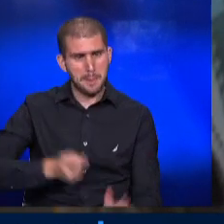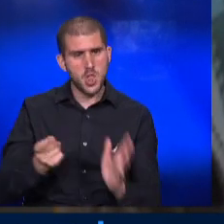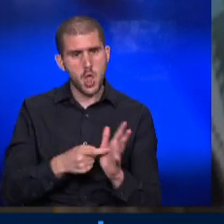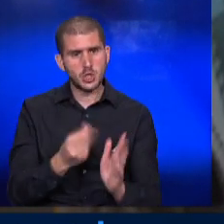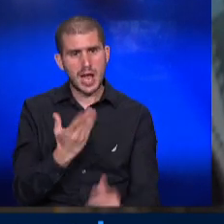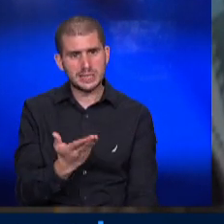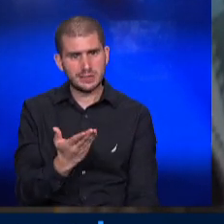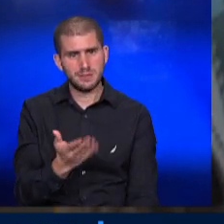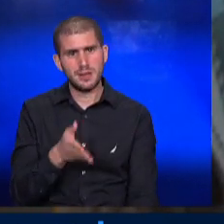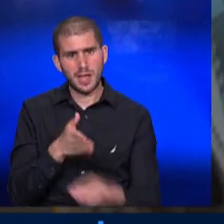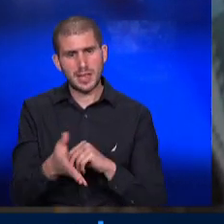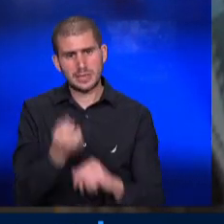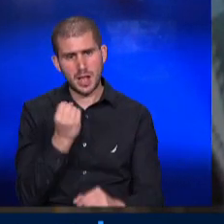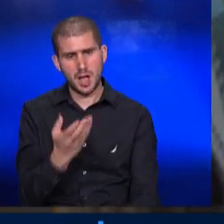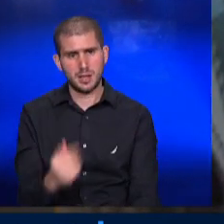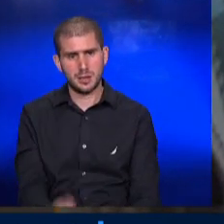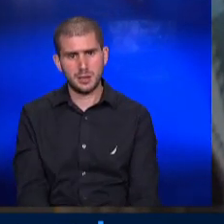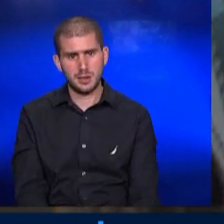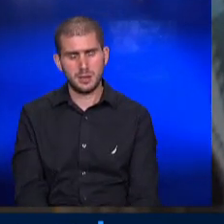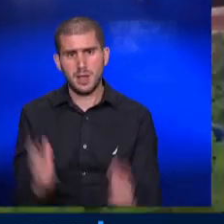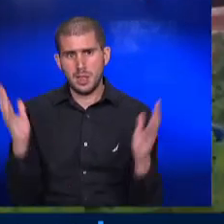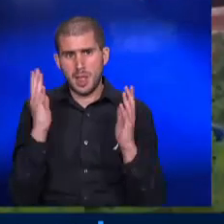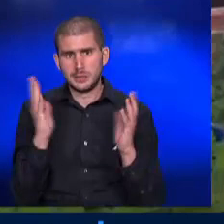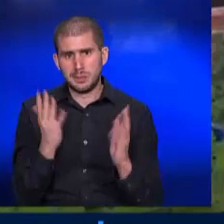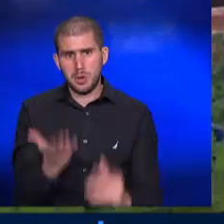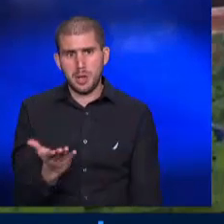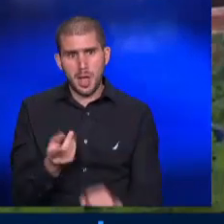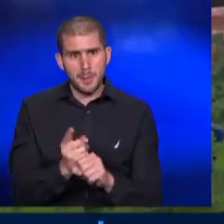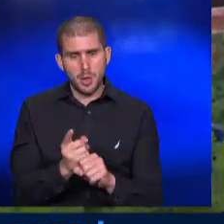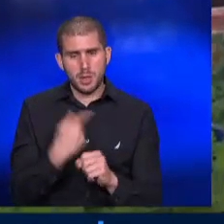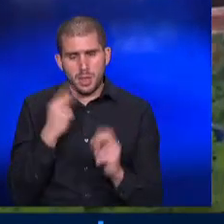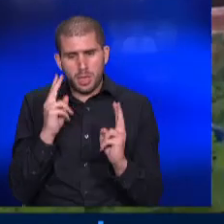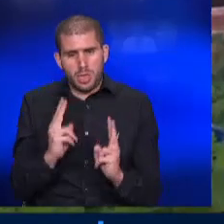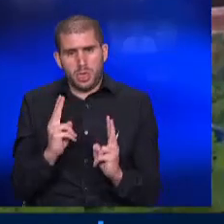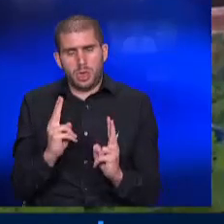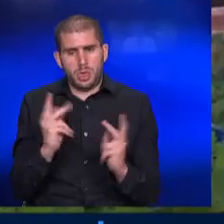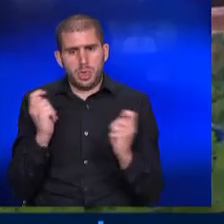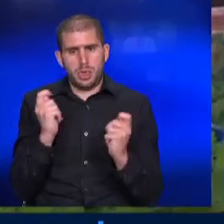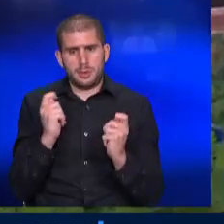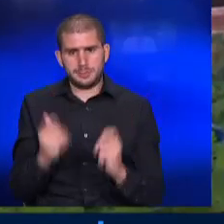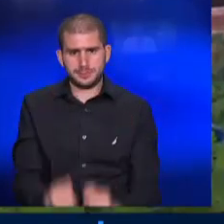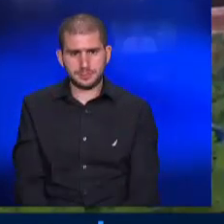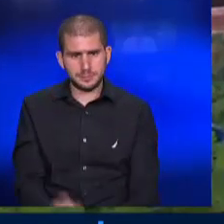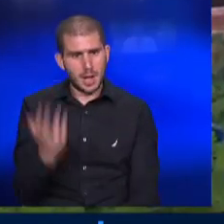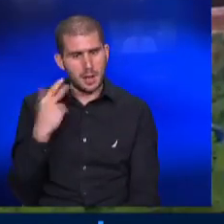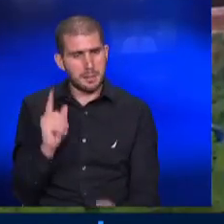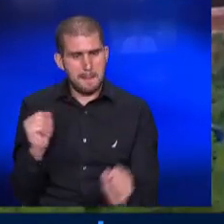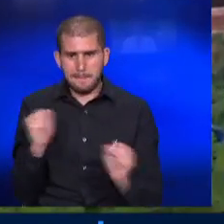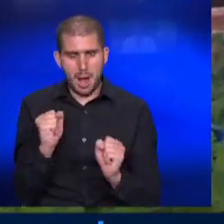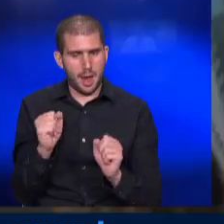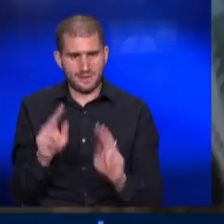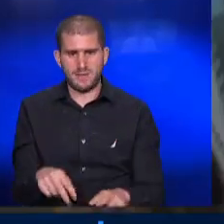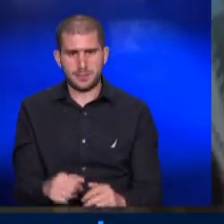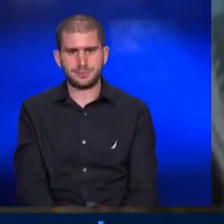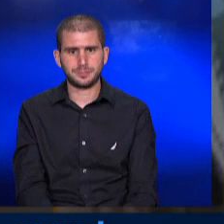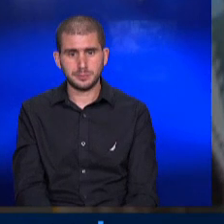הכסף ונכנס לקחת אותו. מאוד נלחצתי, כמה דקות אפילו לא זזתי, היה ממש כזה